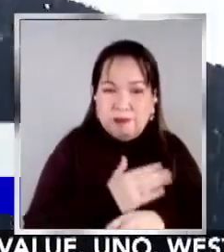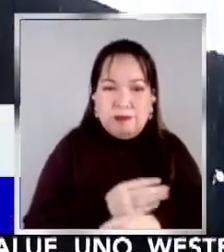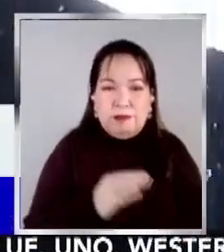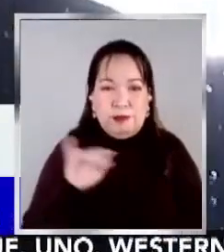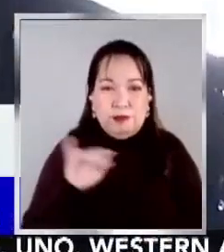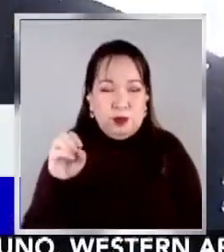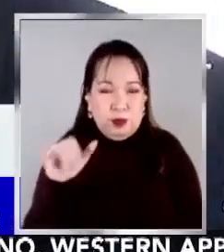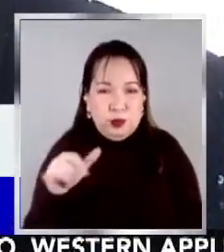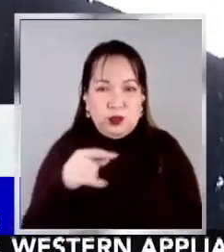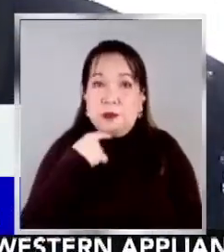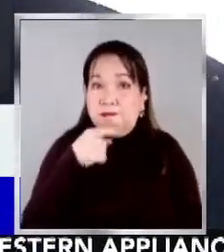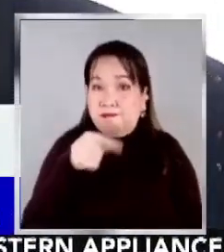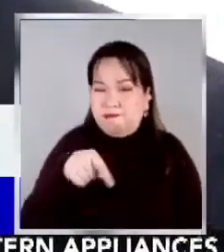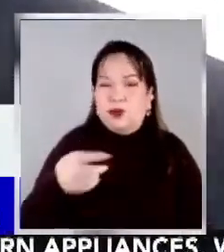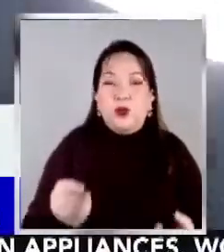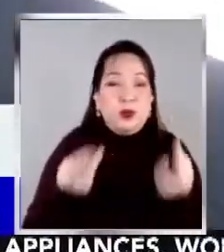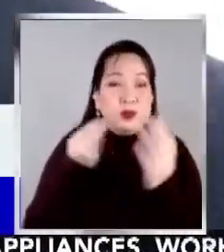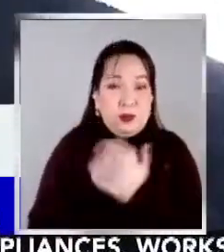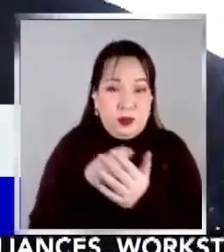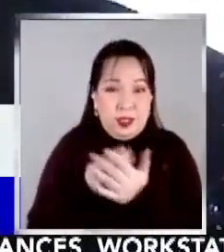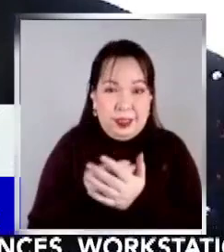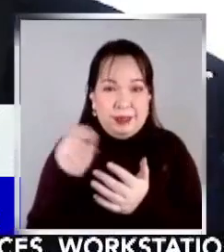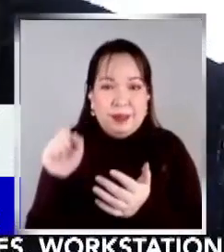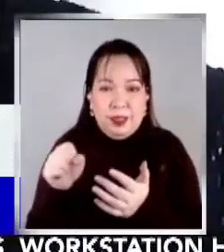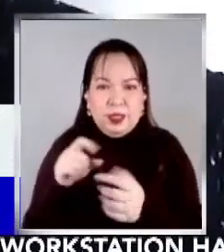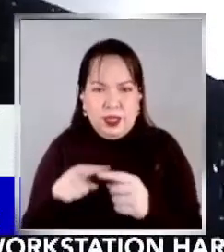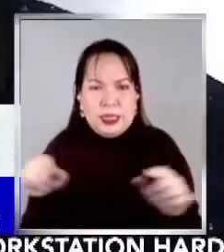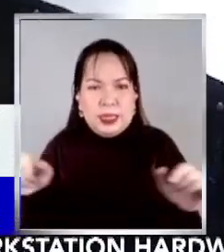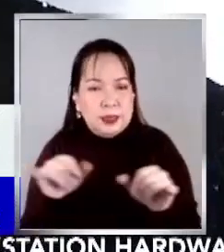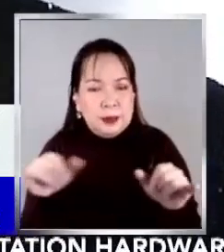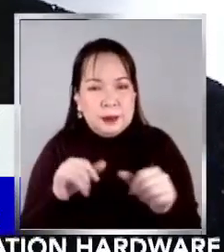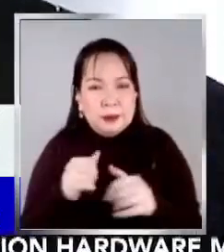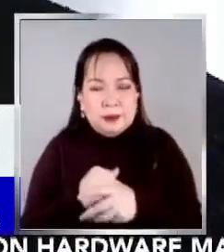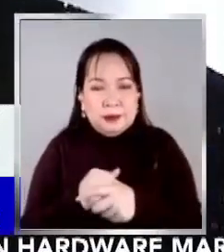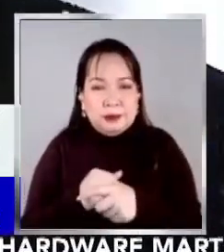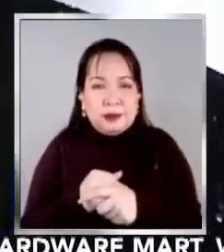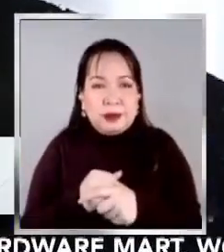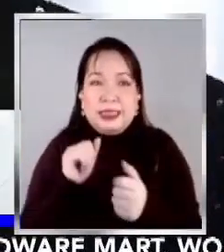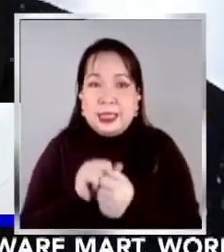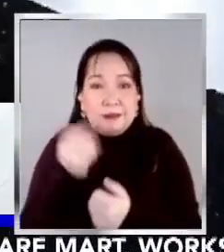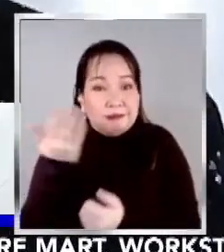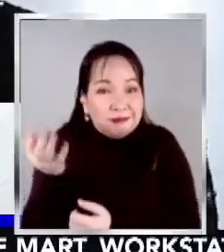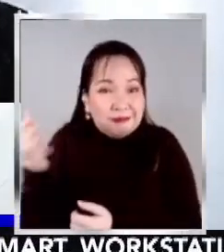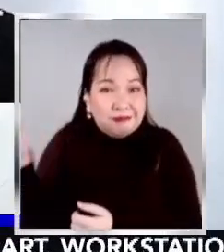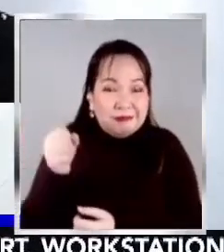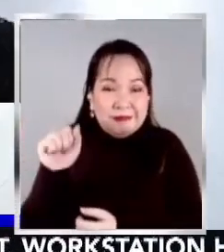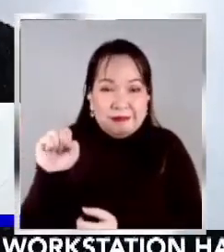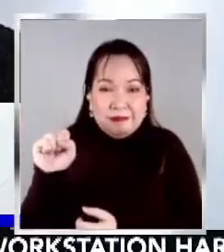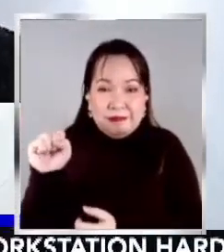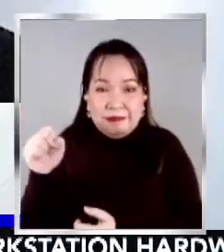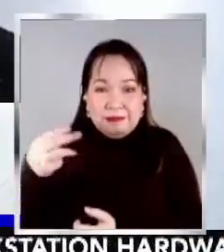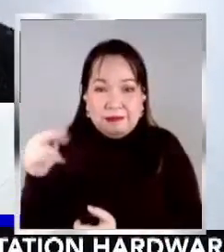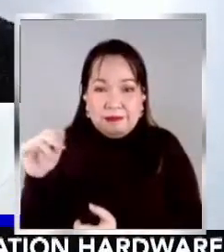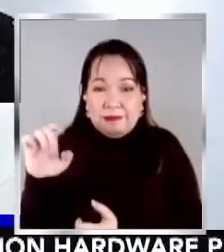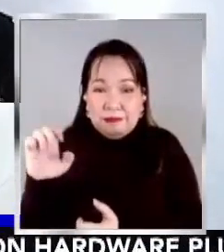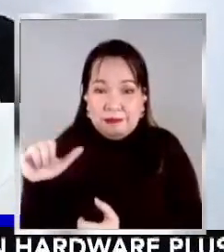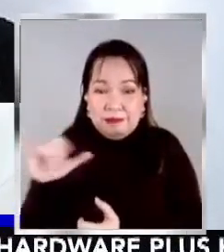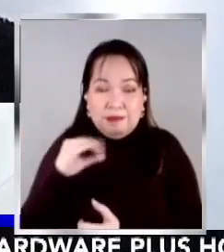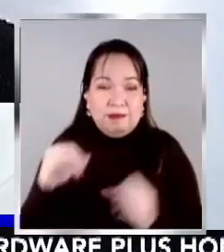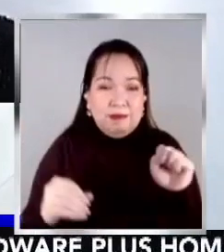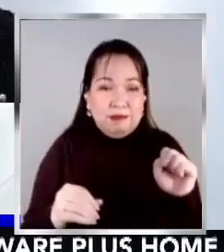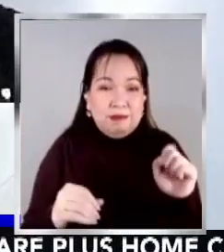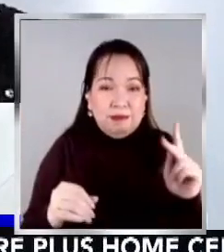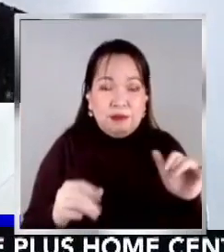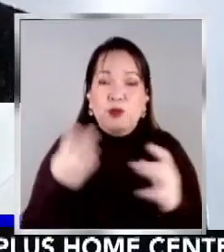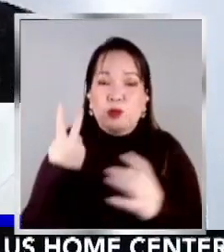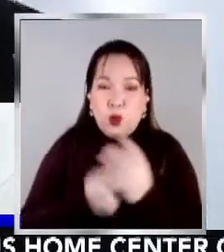event and at the same time, syempre it's kasama si Ashley and si Skye, both are sparkle talents. And